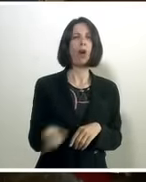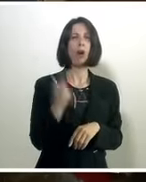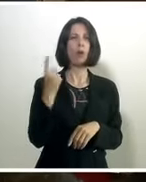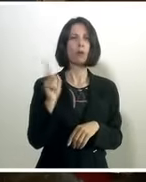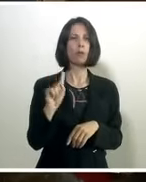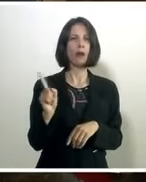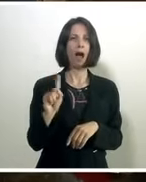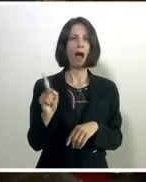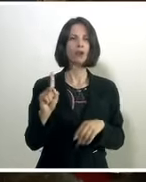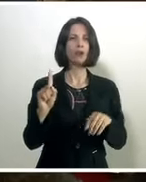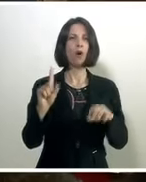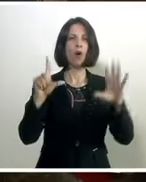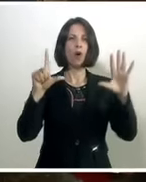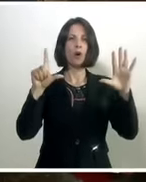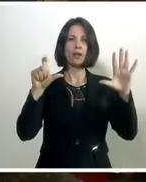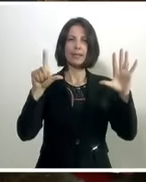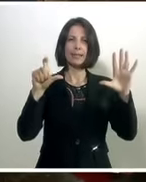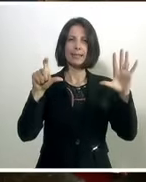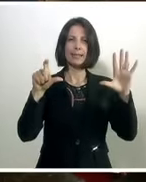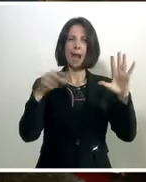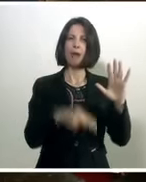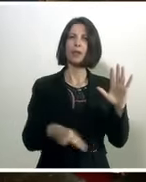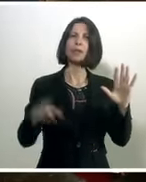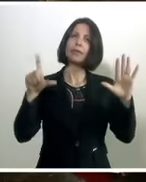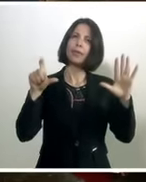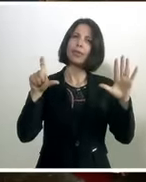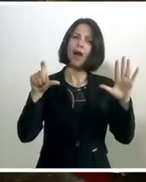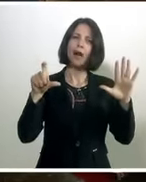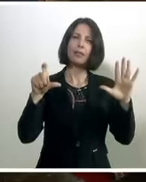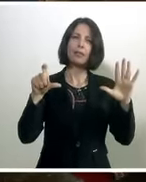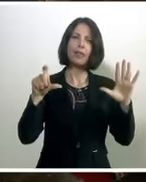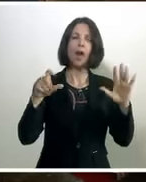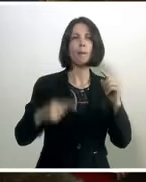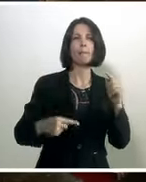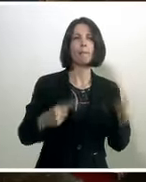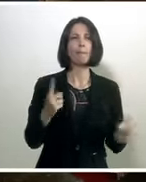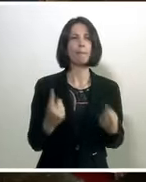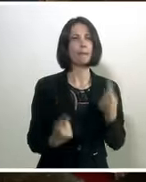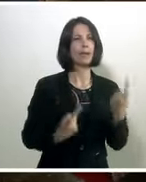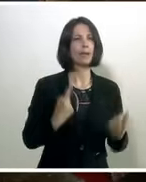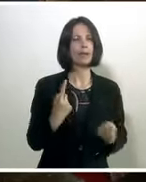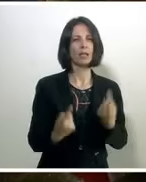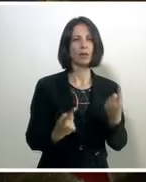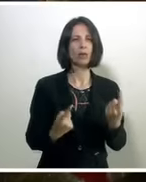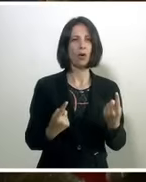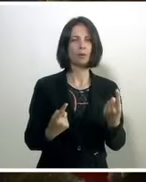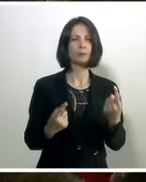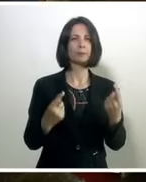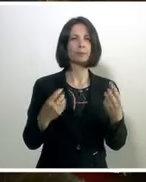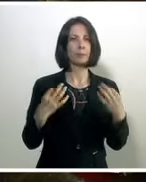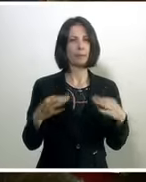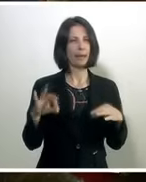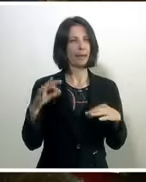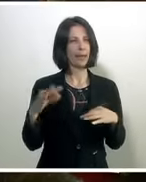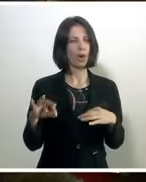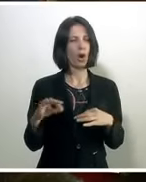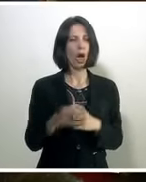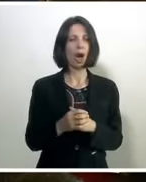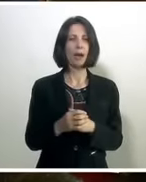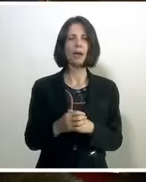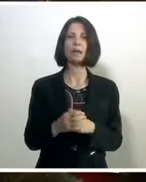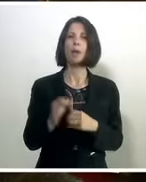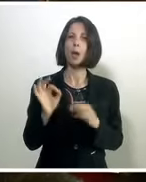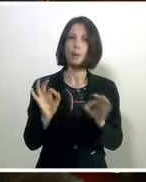70 quando il partito salutazione ebbe il periodo più Travagliato della sua lunga storia fu proprio il Partito Comunista Italiano di Enrico